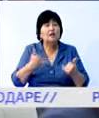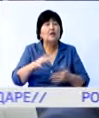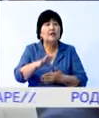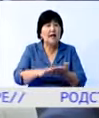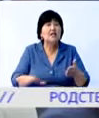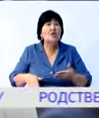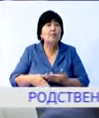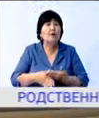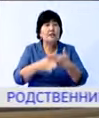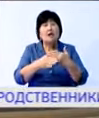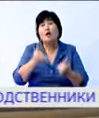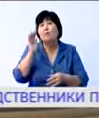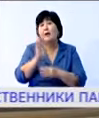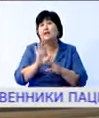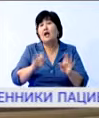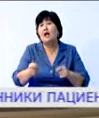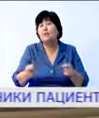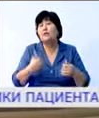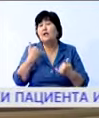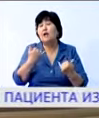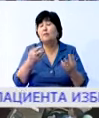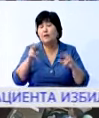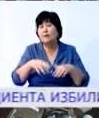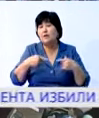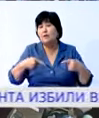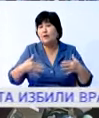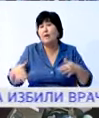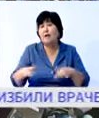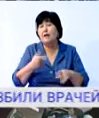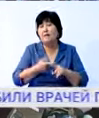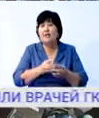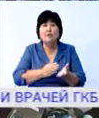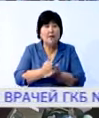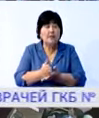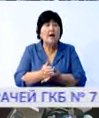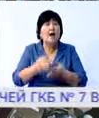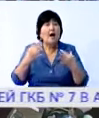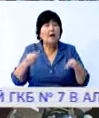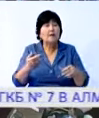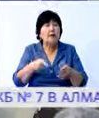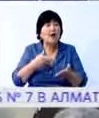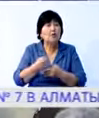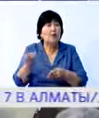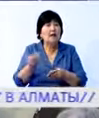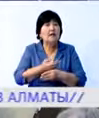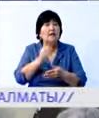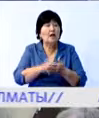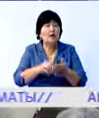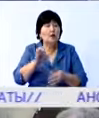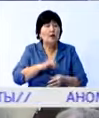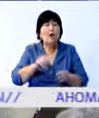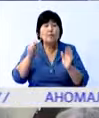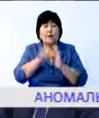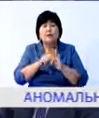дальше поддержать. В послании президента предусмотрен целый комплекс мер в этом направлении. Освобождение от уплаты налога на доход, мораторий